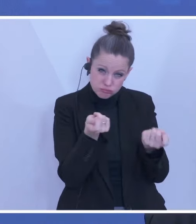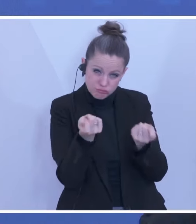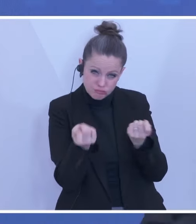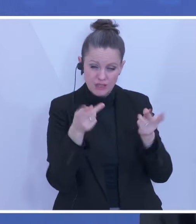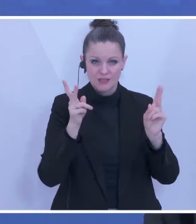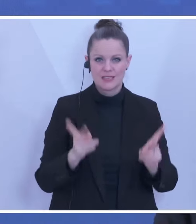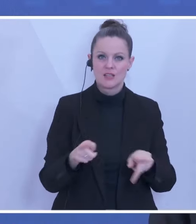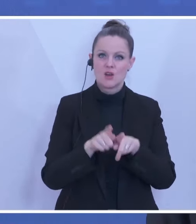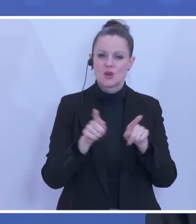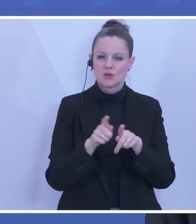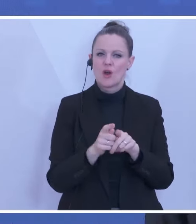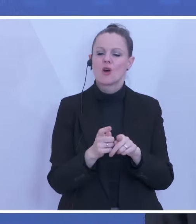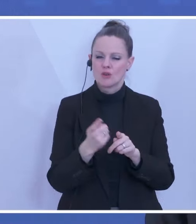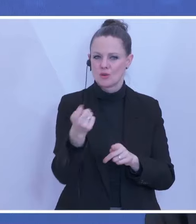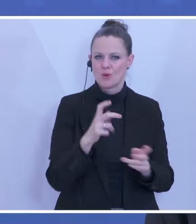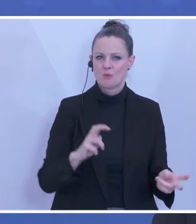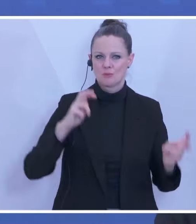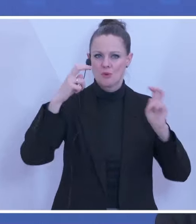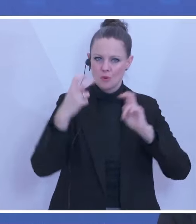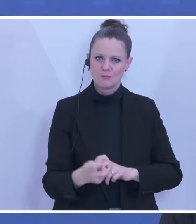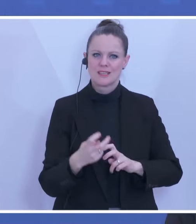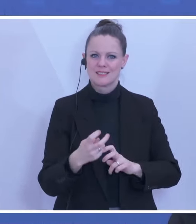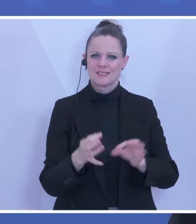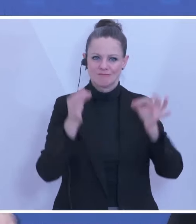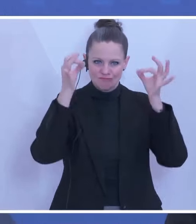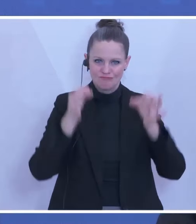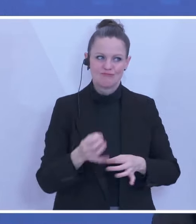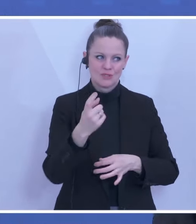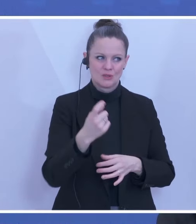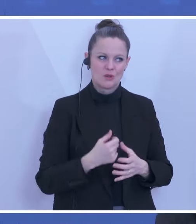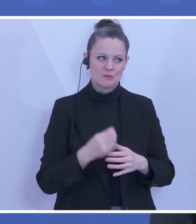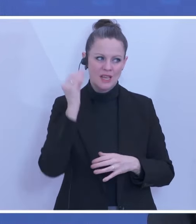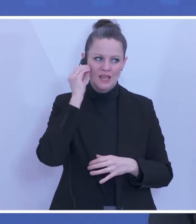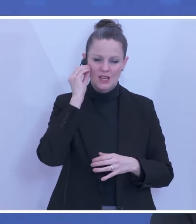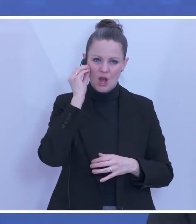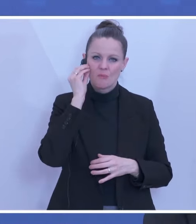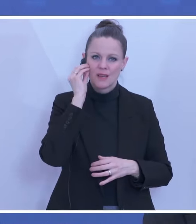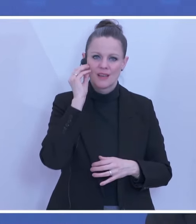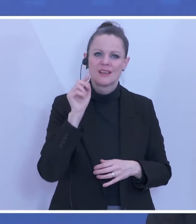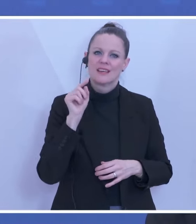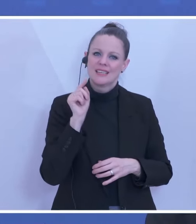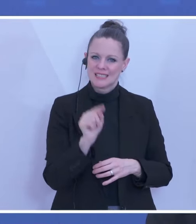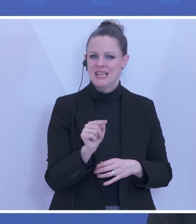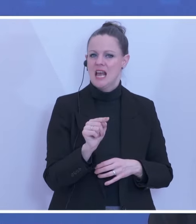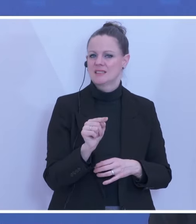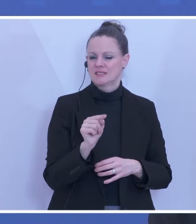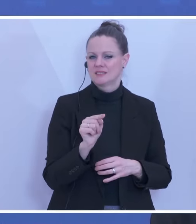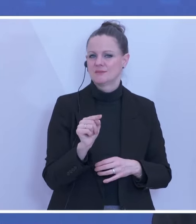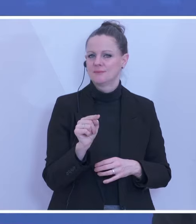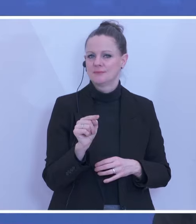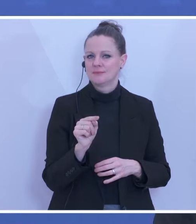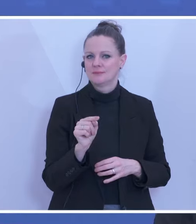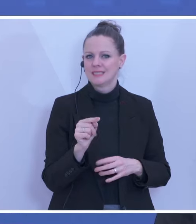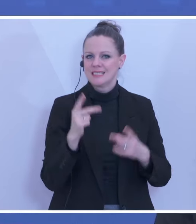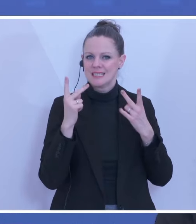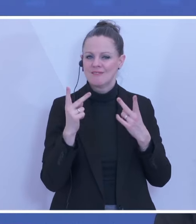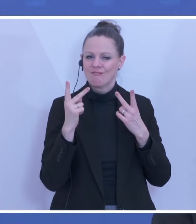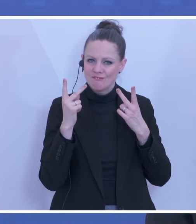Umsetzungskraft dann wirklich herzubringen. Das ist, glaube ich, das ist